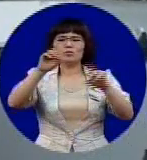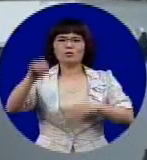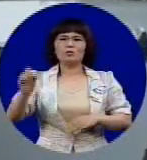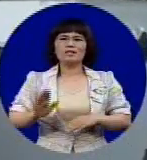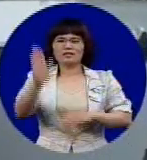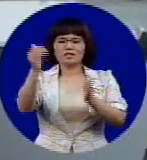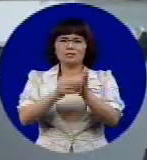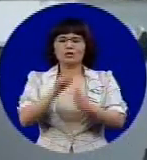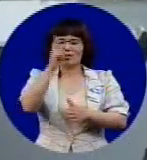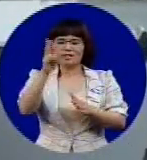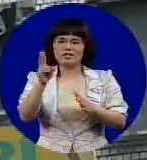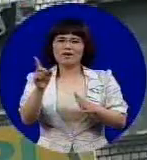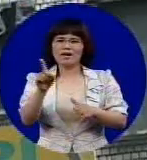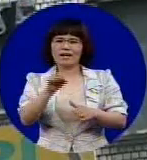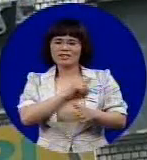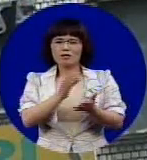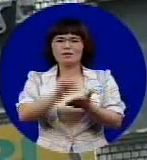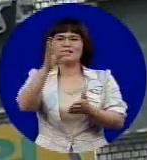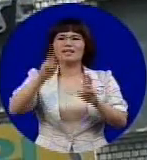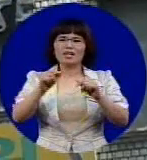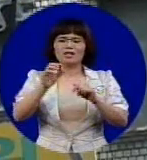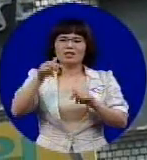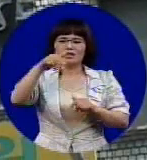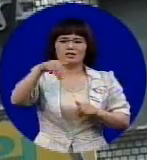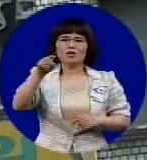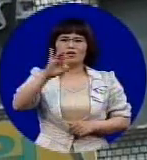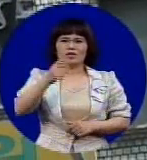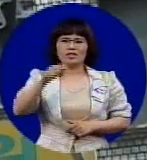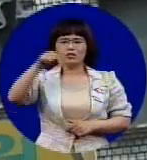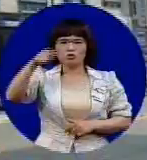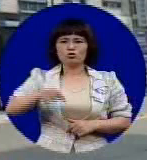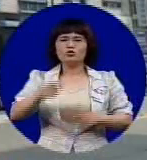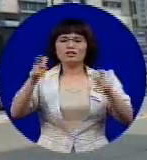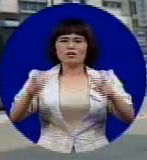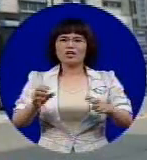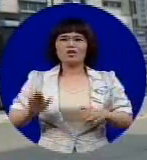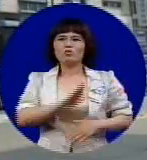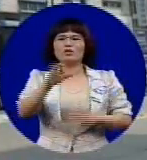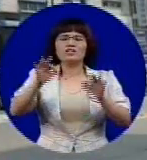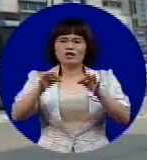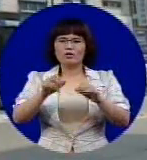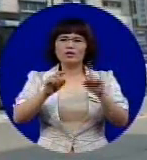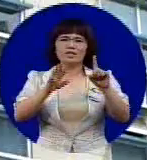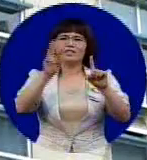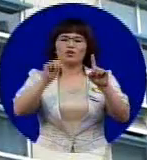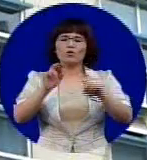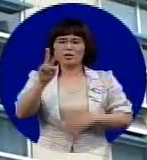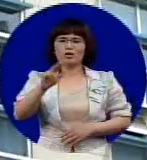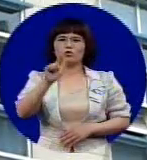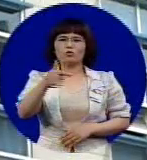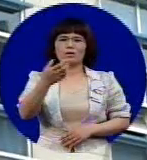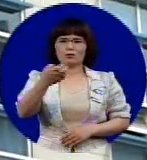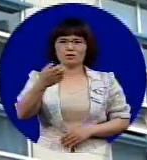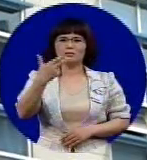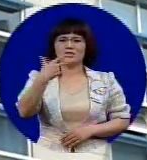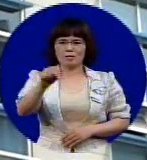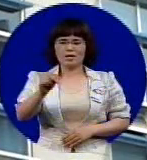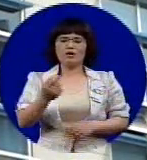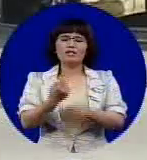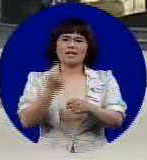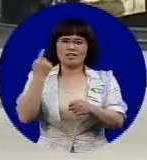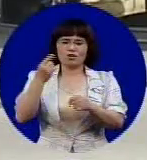상승했습니다. 우리시에서 가장 비싼 땅은 처인구 김양장동 우리은행 자리로 1제곱미터에 697만